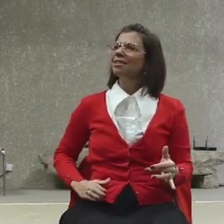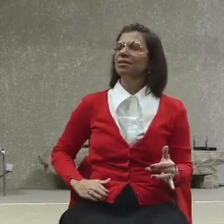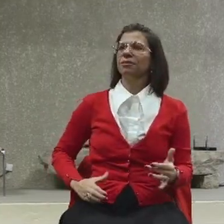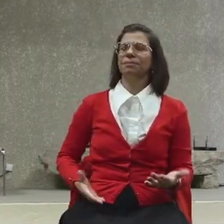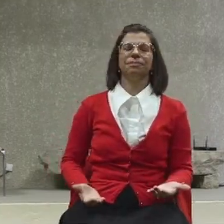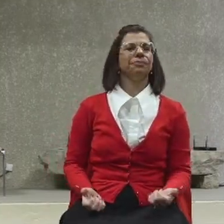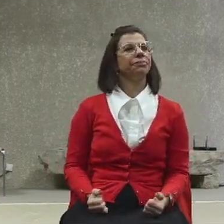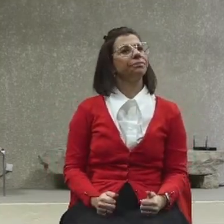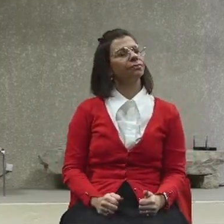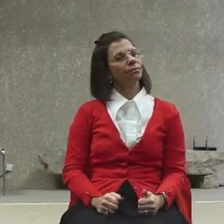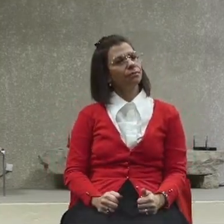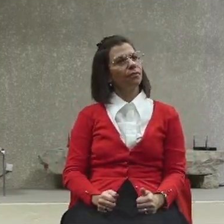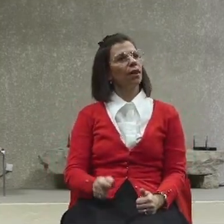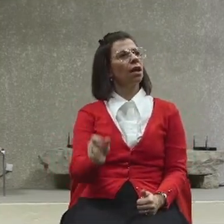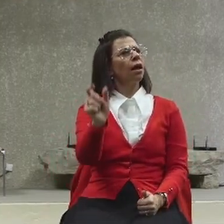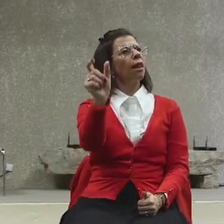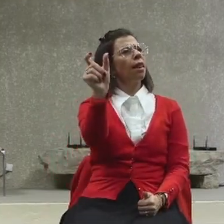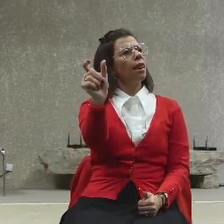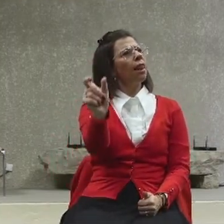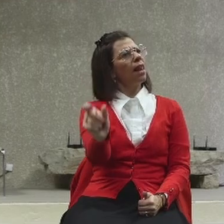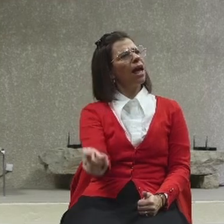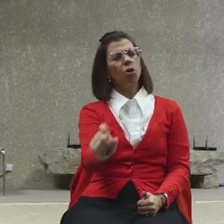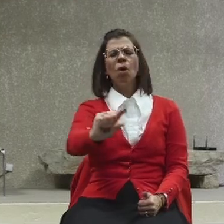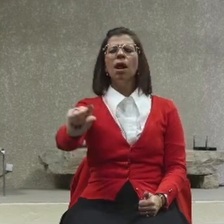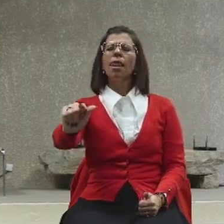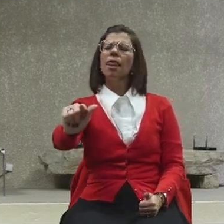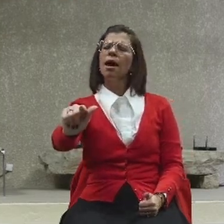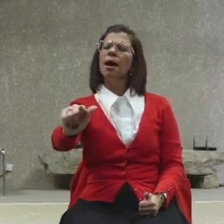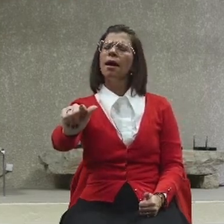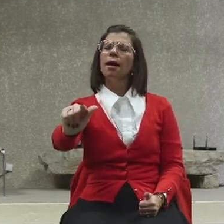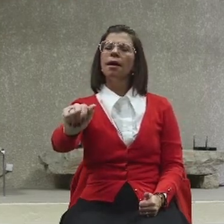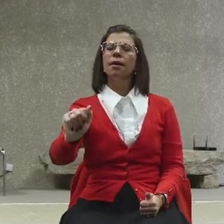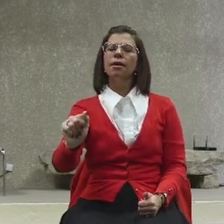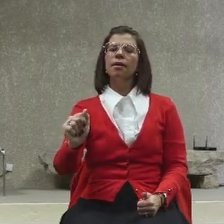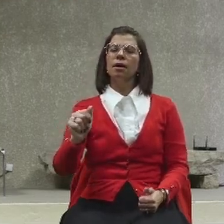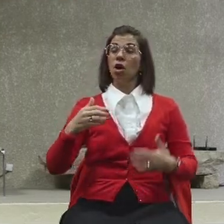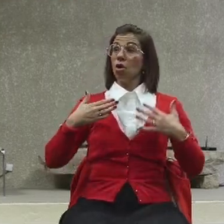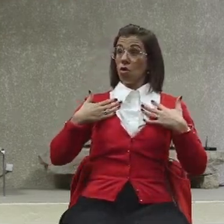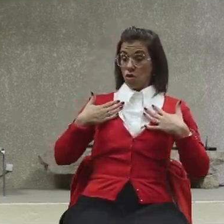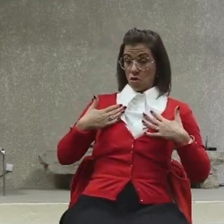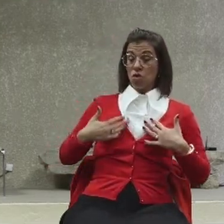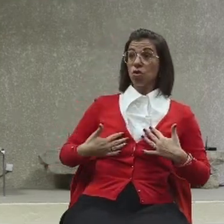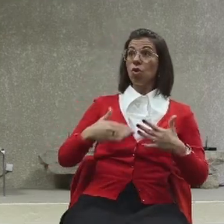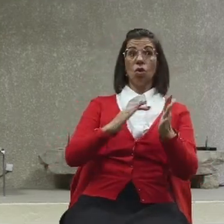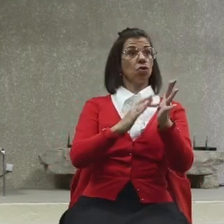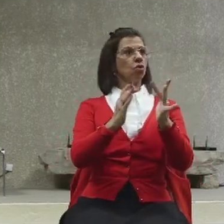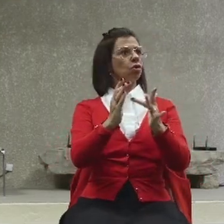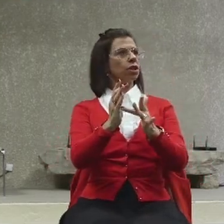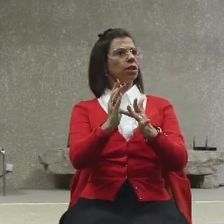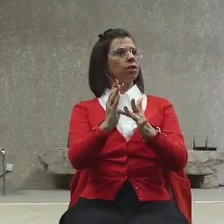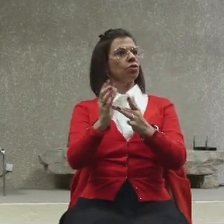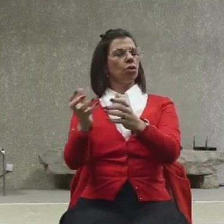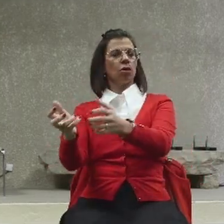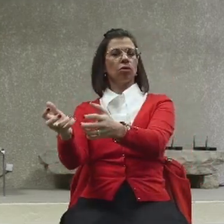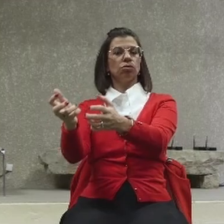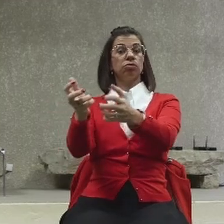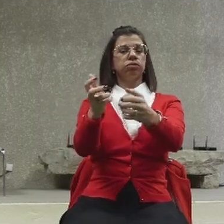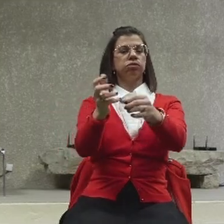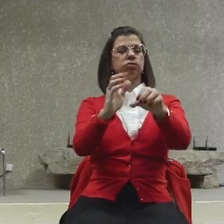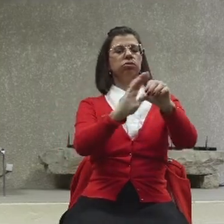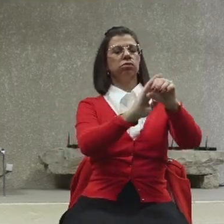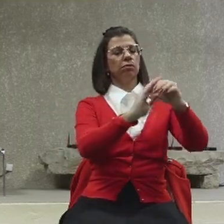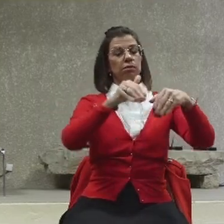dépressif, l'angoissé, l'impudique, le menteur, l'hypocrite. Tout ce qui décrit